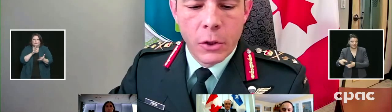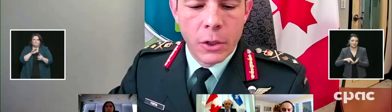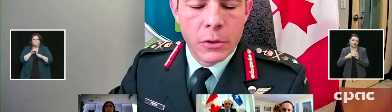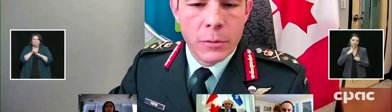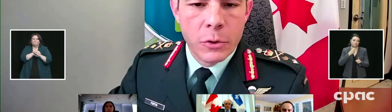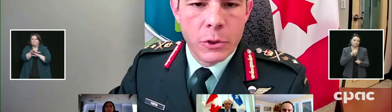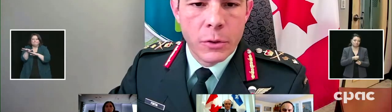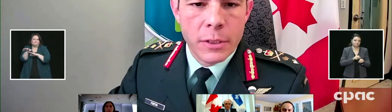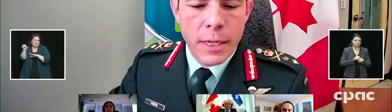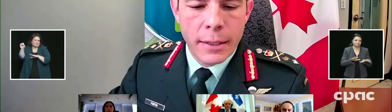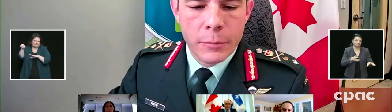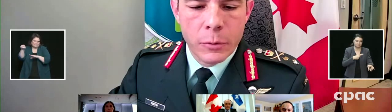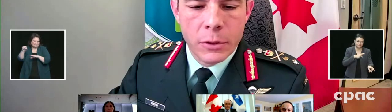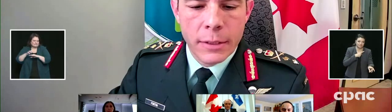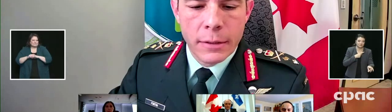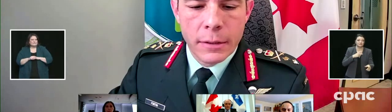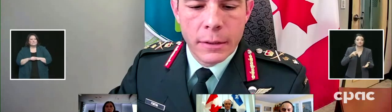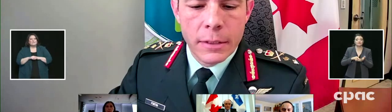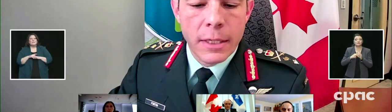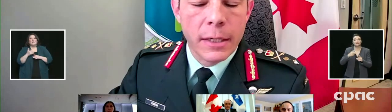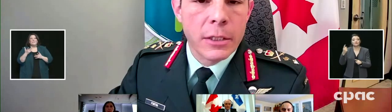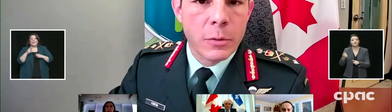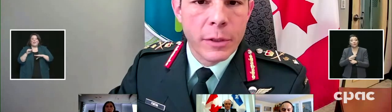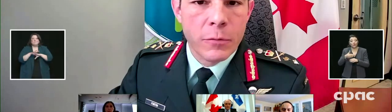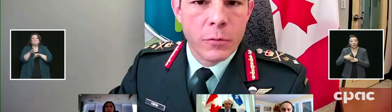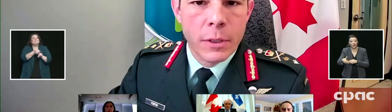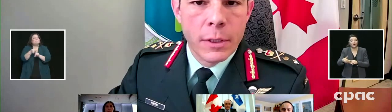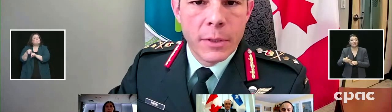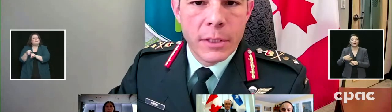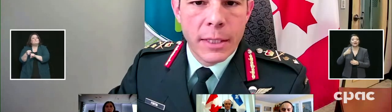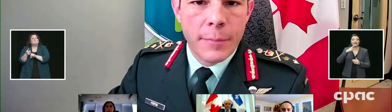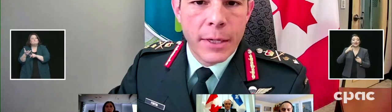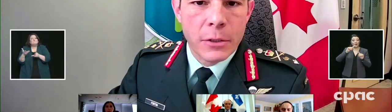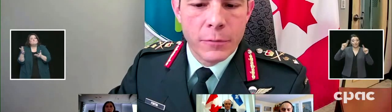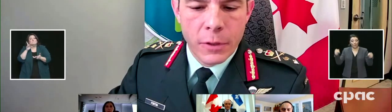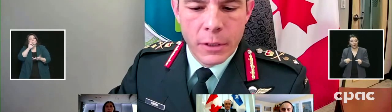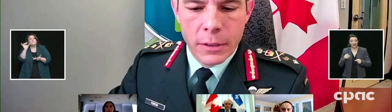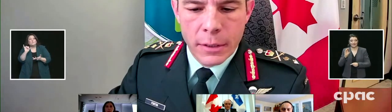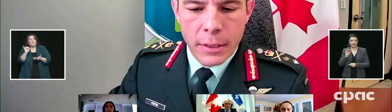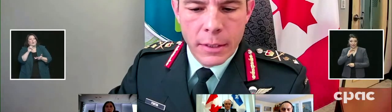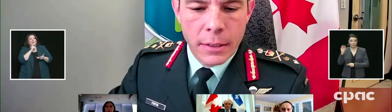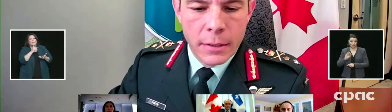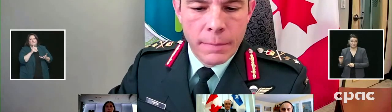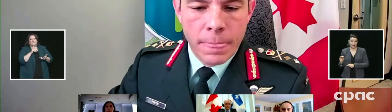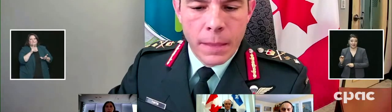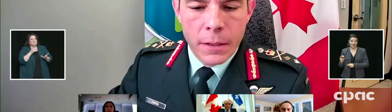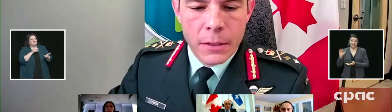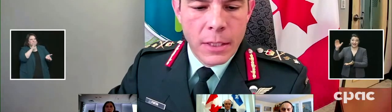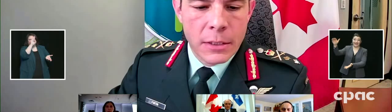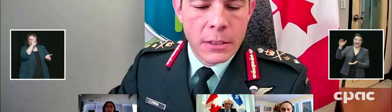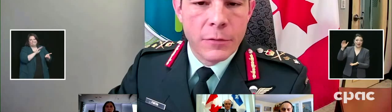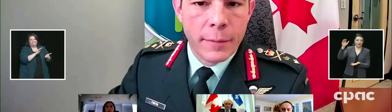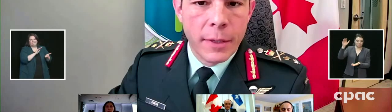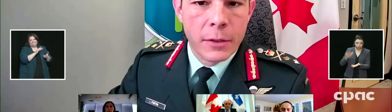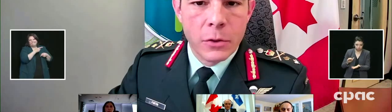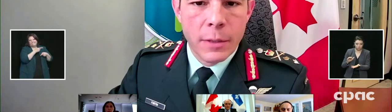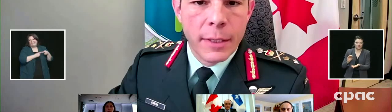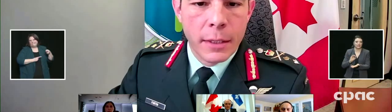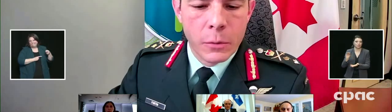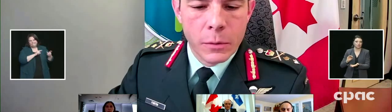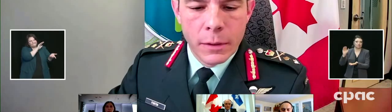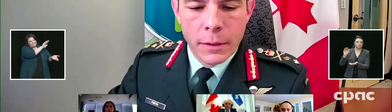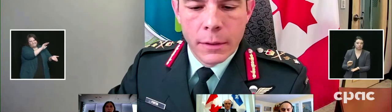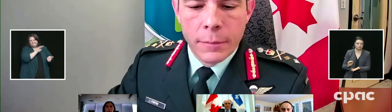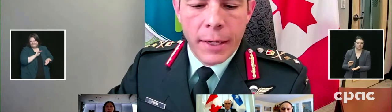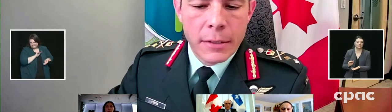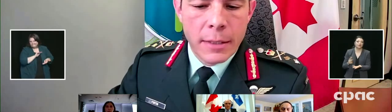est de l'ordre d'une diminution de 50% des allocations prévues, mais cet impact se fera sentir différemment d'une semaine